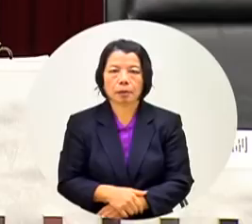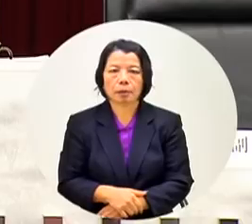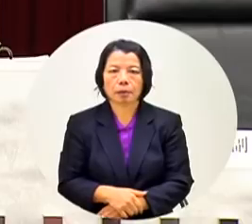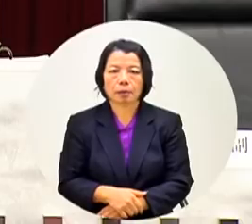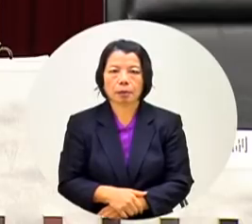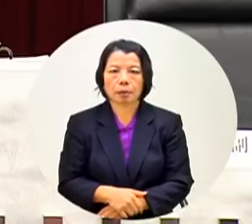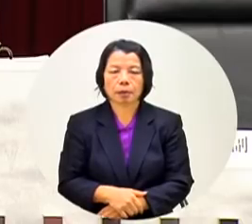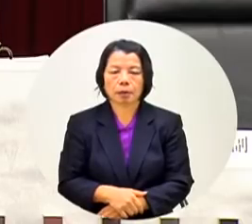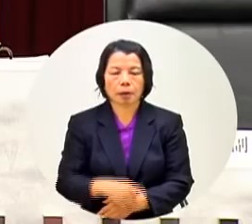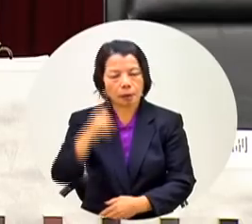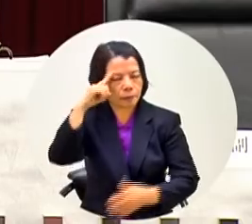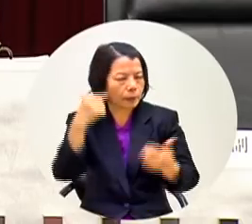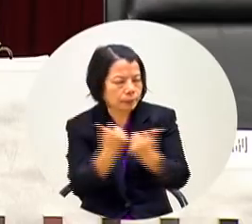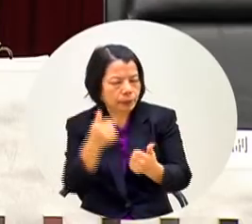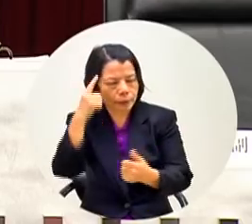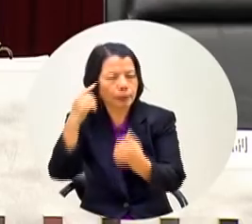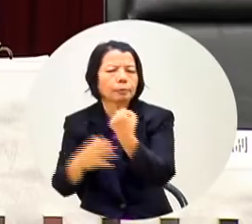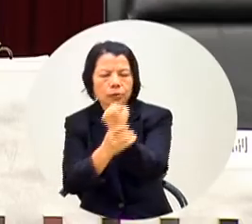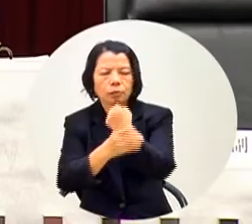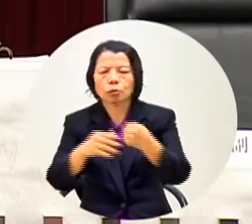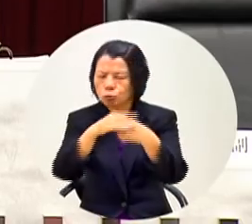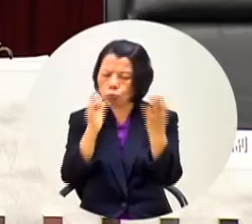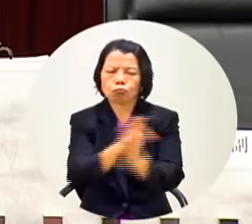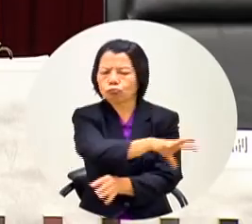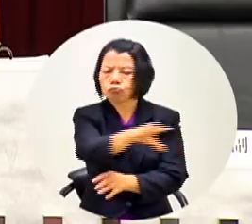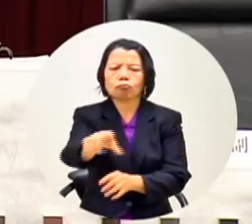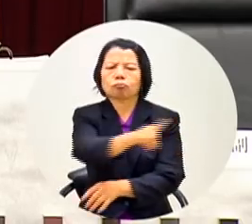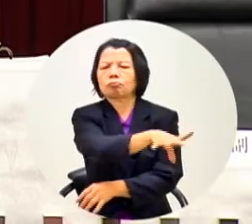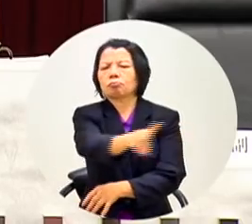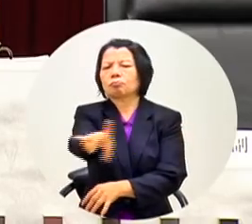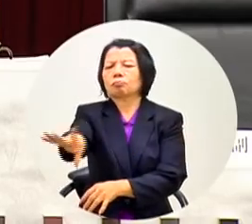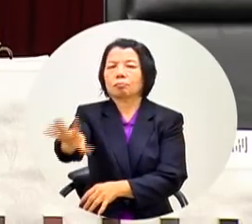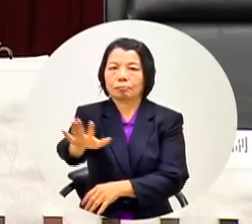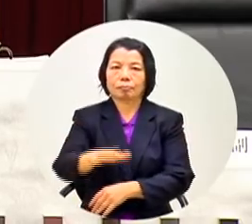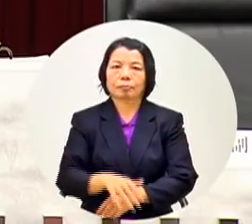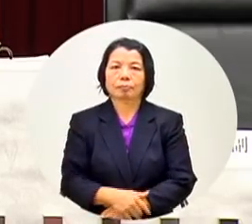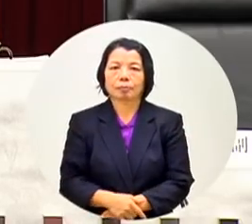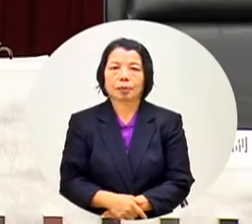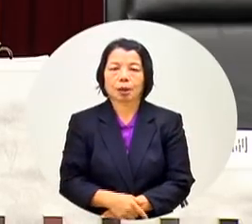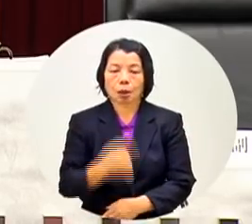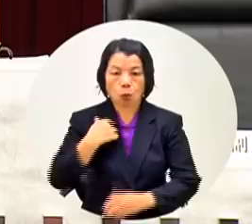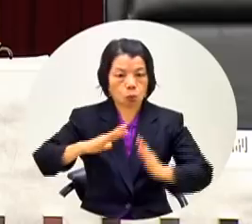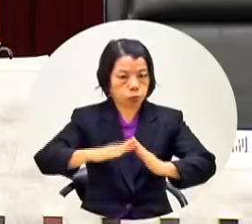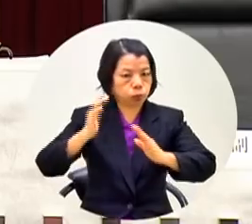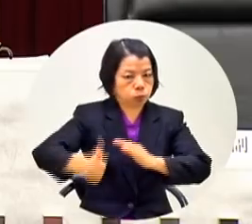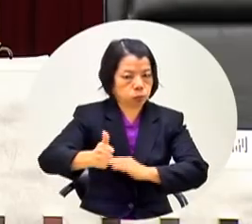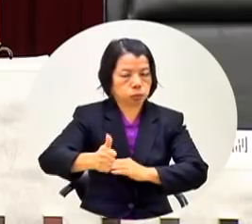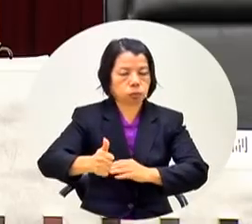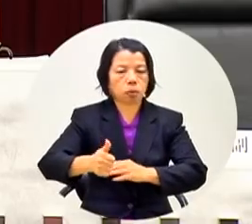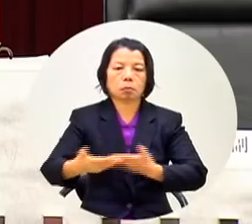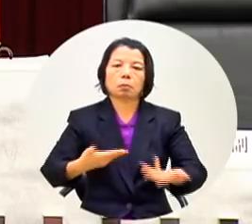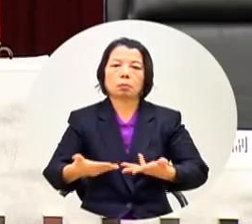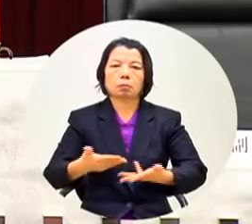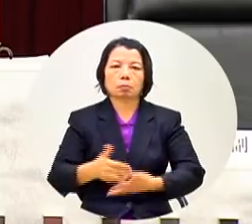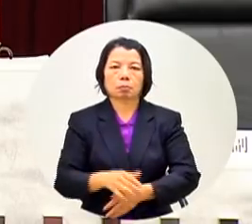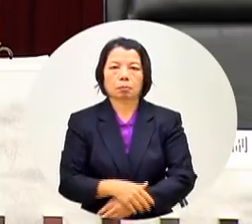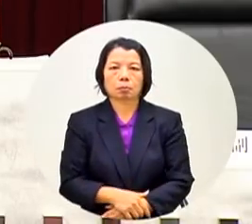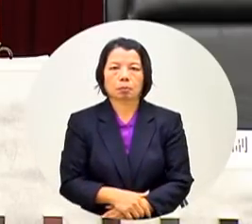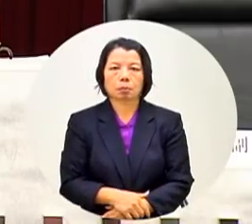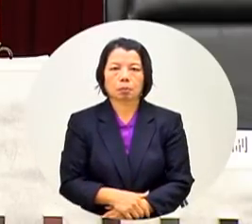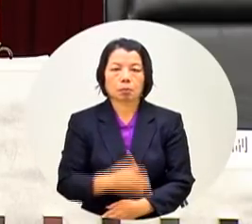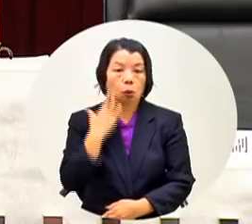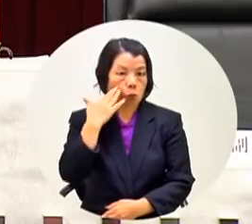生拢足侪了。啊，站在一个市政的立场上。那如果真正袂使，无法度，